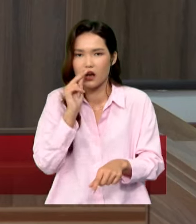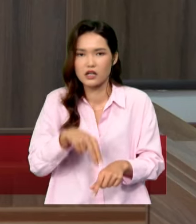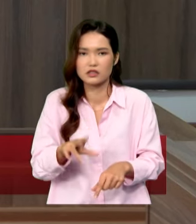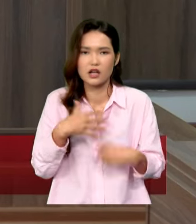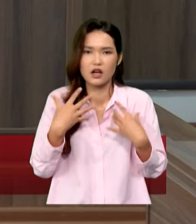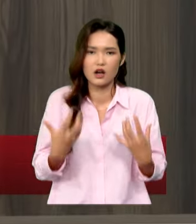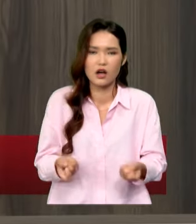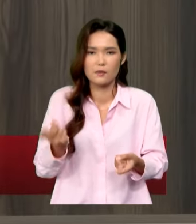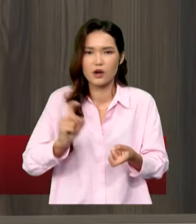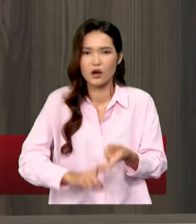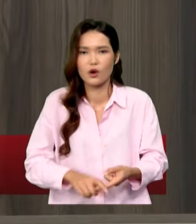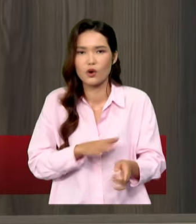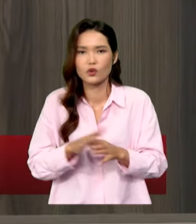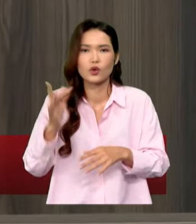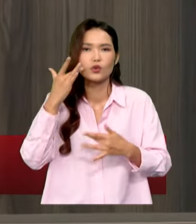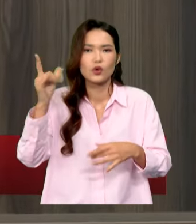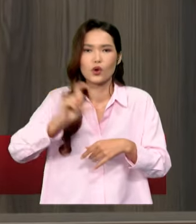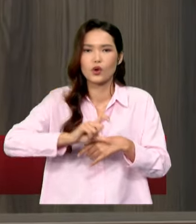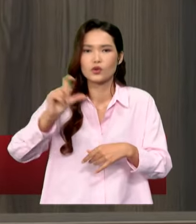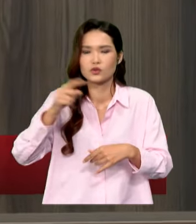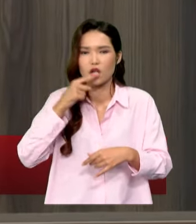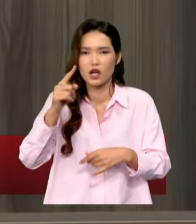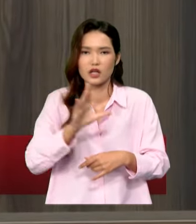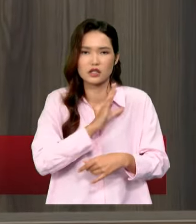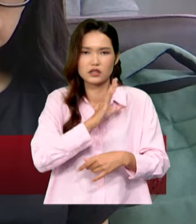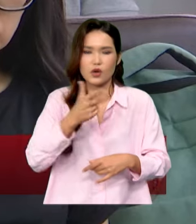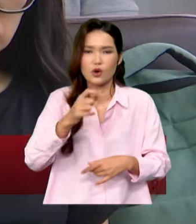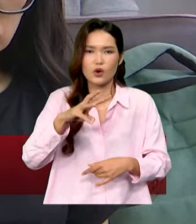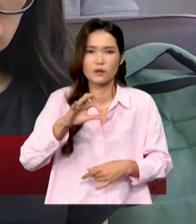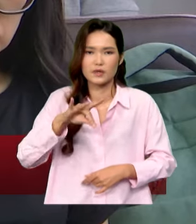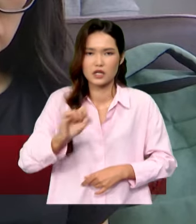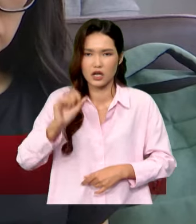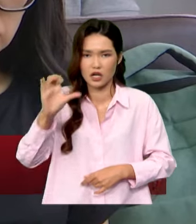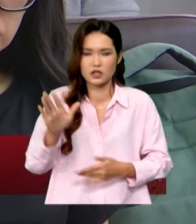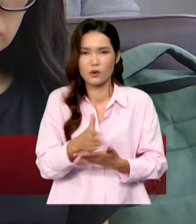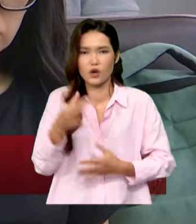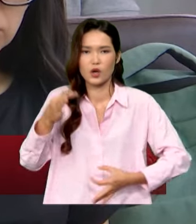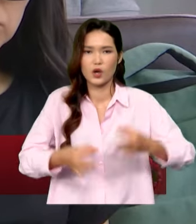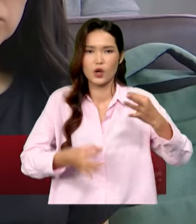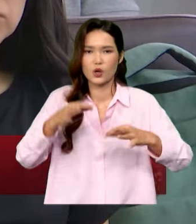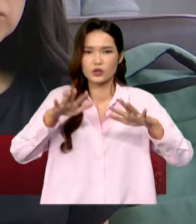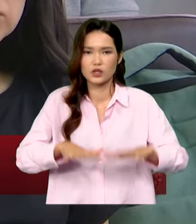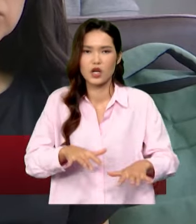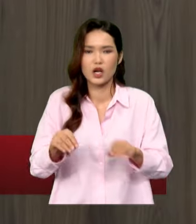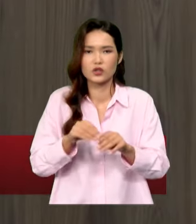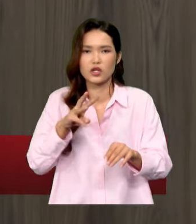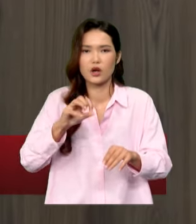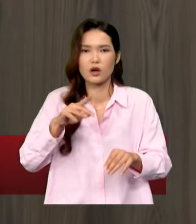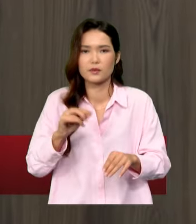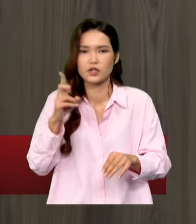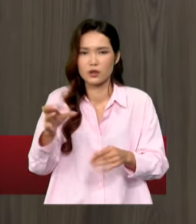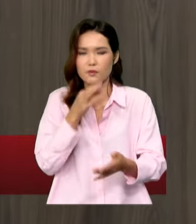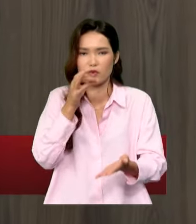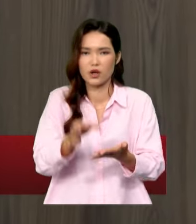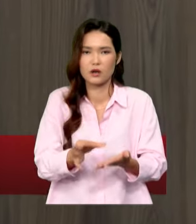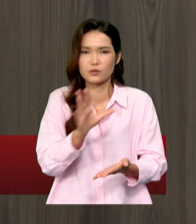денсаулығына байланысты соңғы сөзін айтудан бас тартқан болатын. Гүлмира Сатыбалдыдан бөлек сот алдында оның жүргізушісі Мәди Батыршаев та жауап